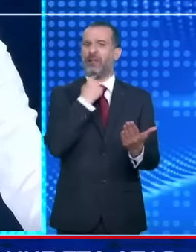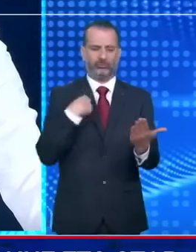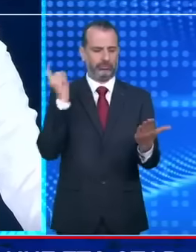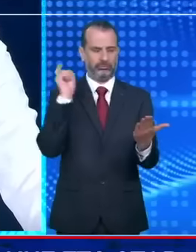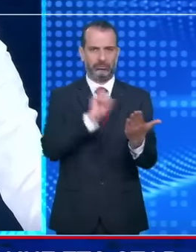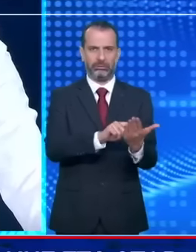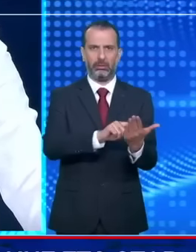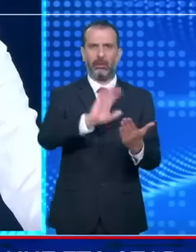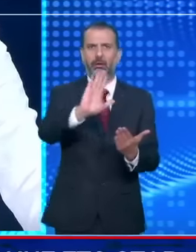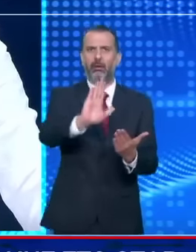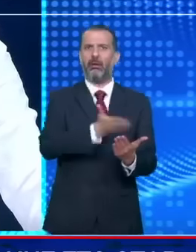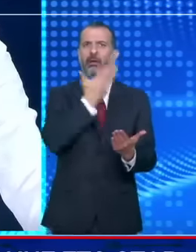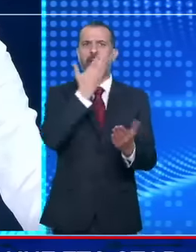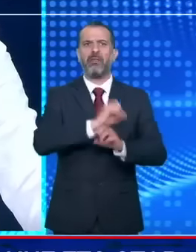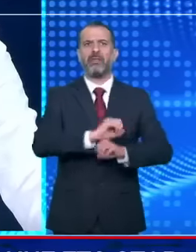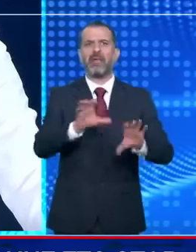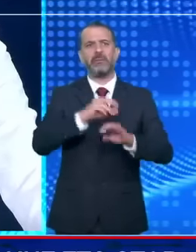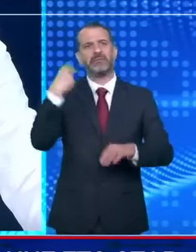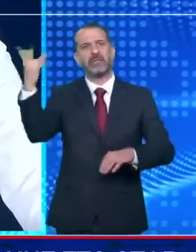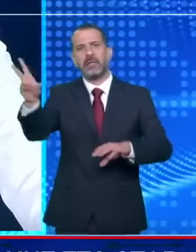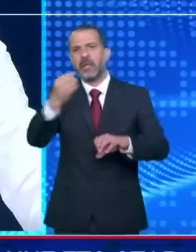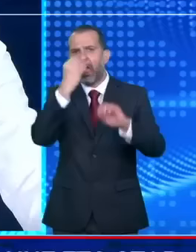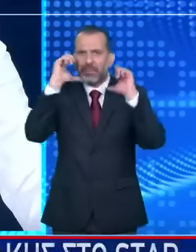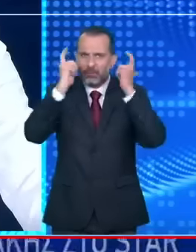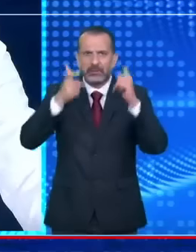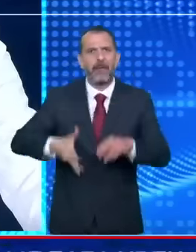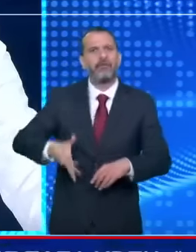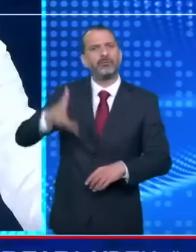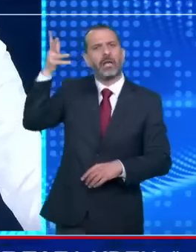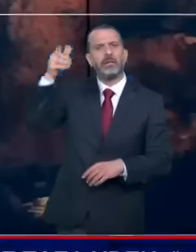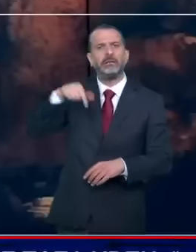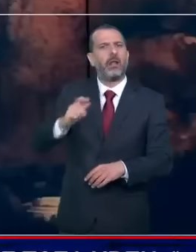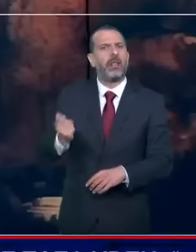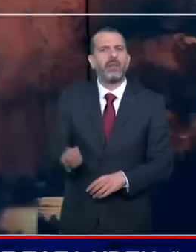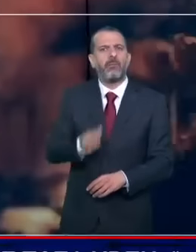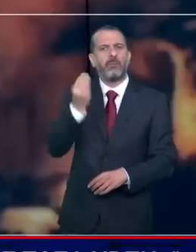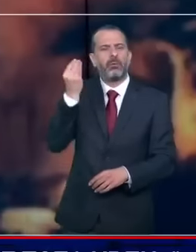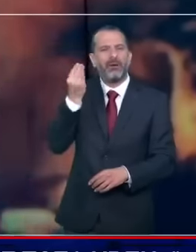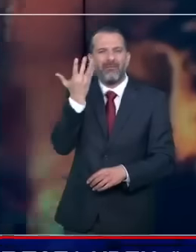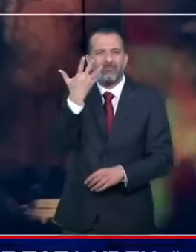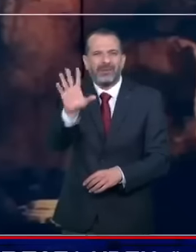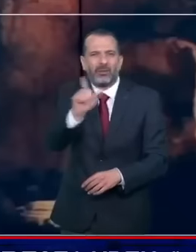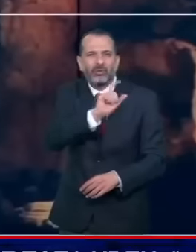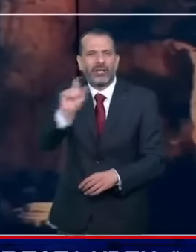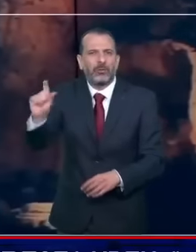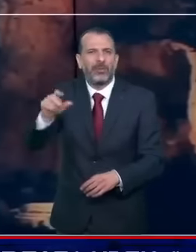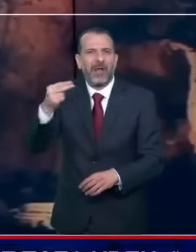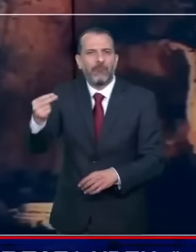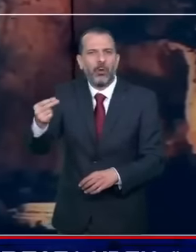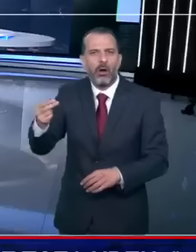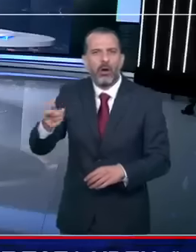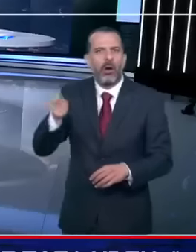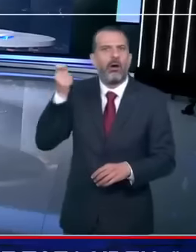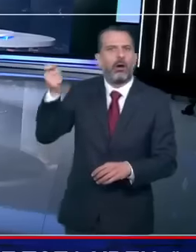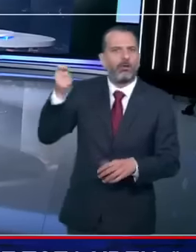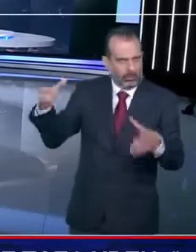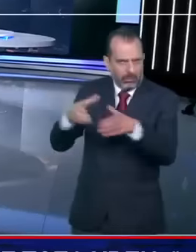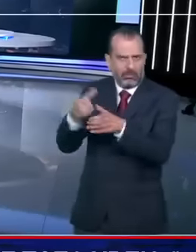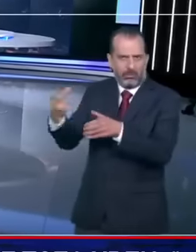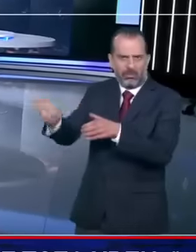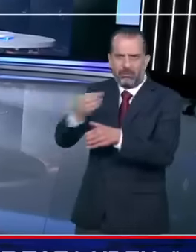ομιλία μου, βγαίνει διαφήμιση της Νέας Δημοκρατίας και ο κύριος Μητσοτάκης. Με 500 εκατομμύρια ευρώ χρέος που έχει αυτό το